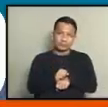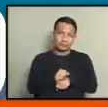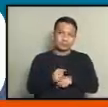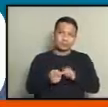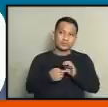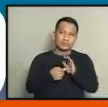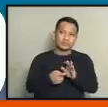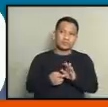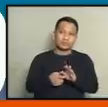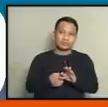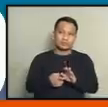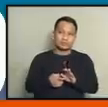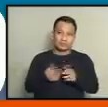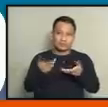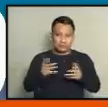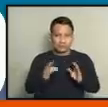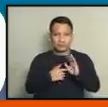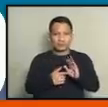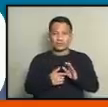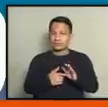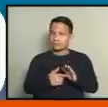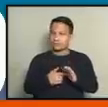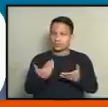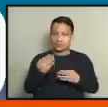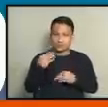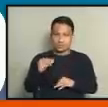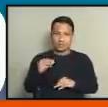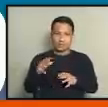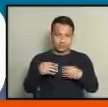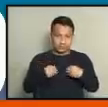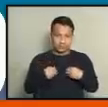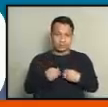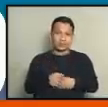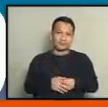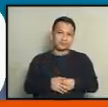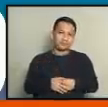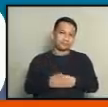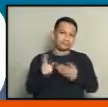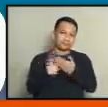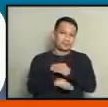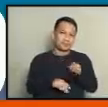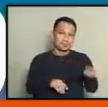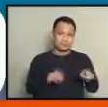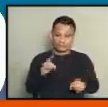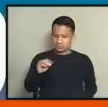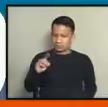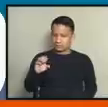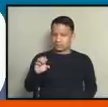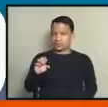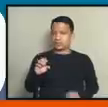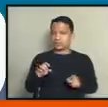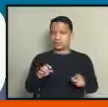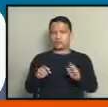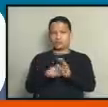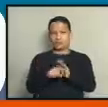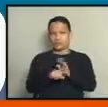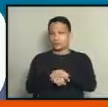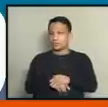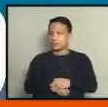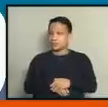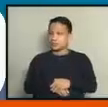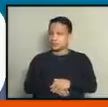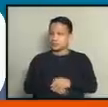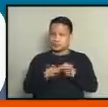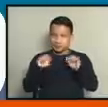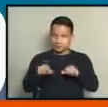na sinabi nila, yes, payag ako, wala sa minimum, tanggapin mo lang ako, babalikan ka pa rin ng dole na bawal yon.